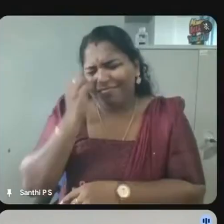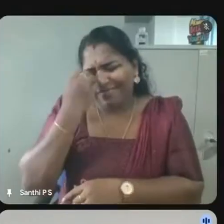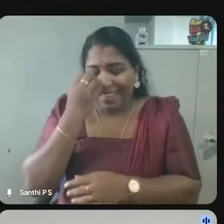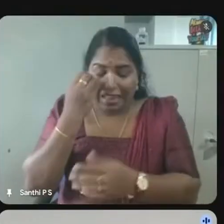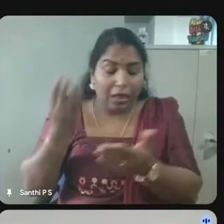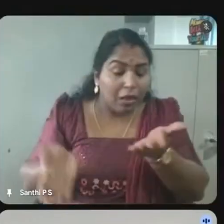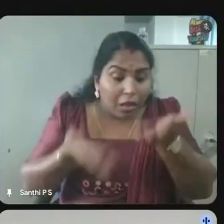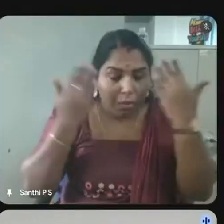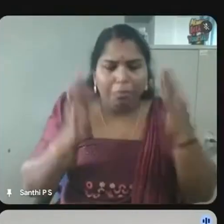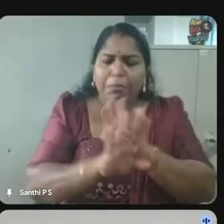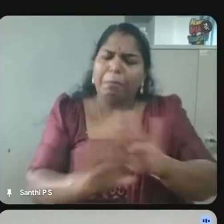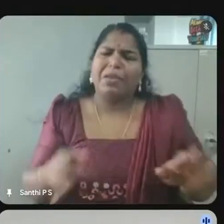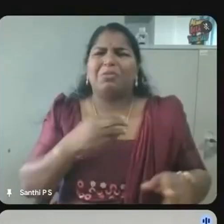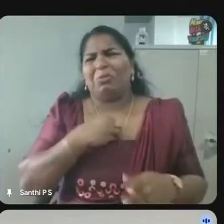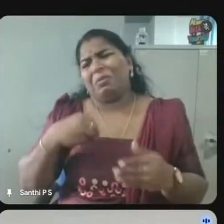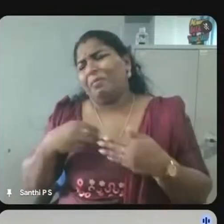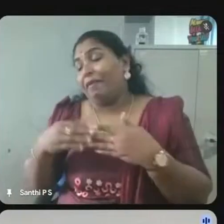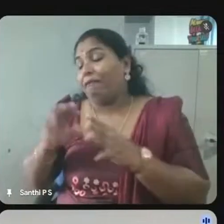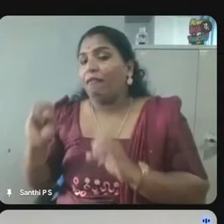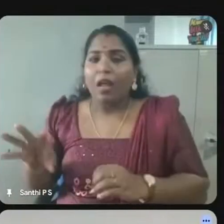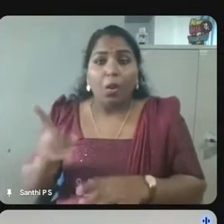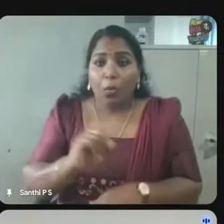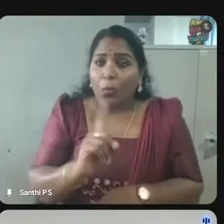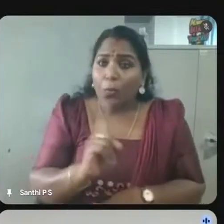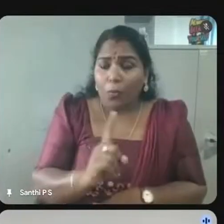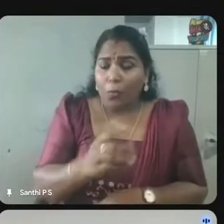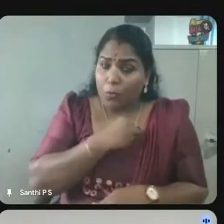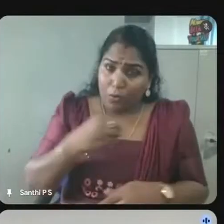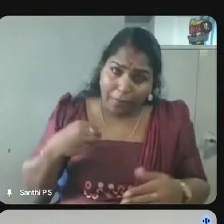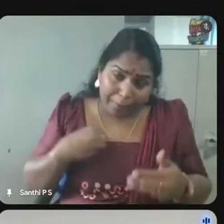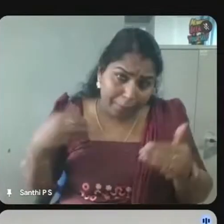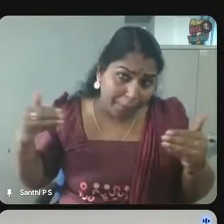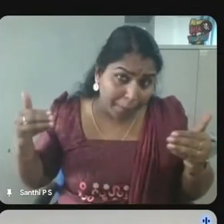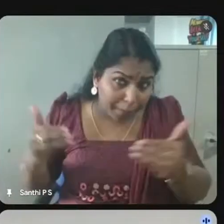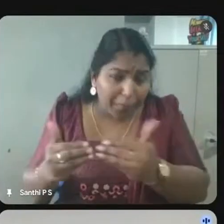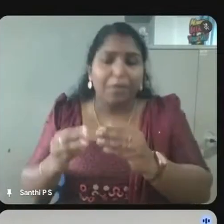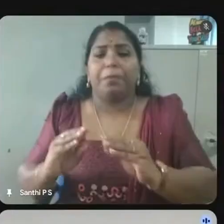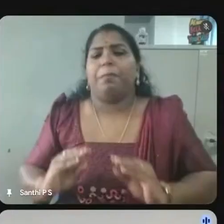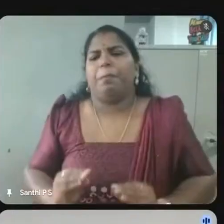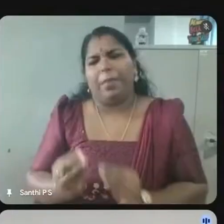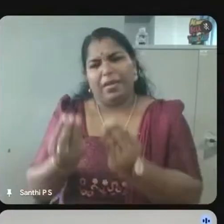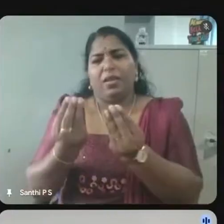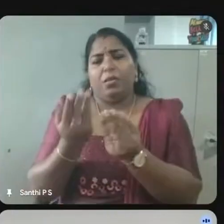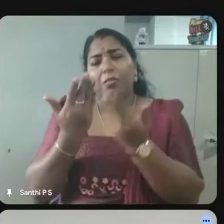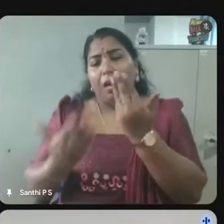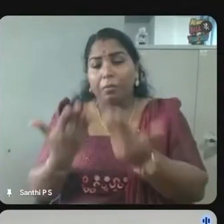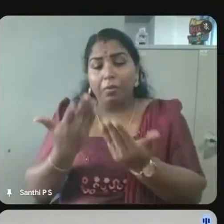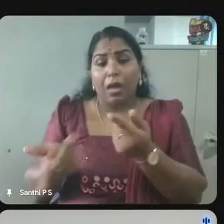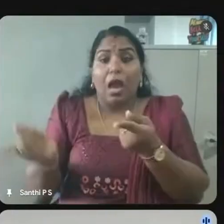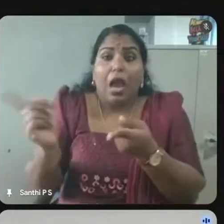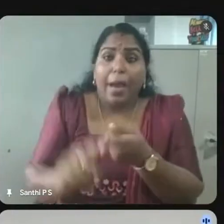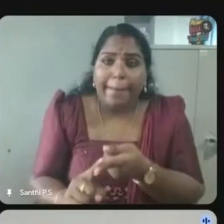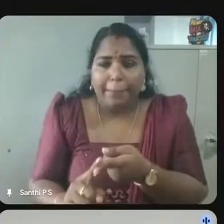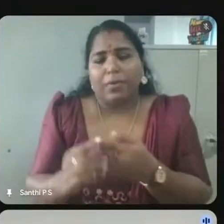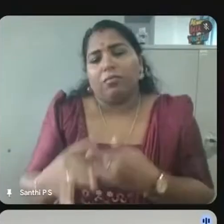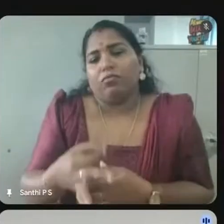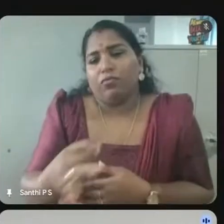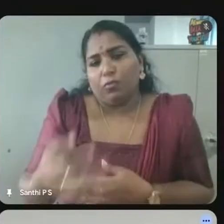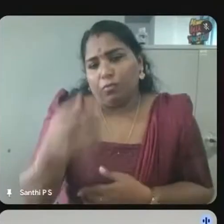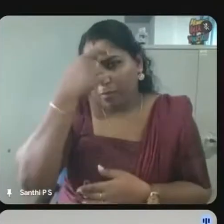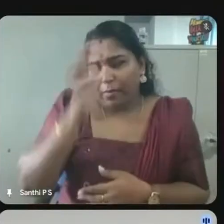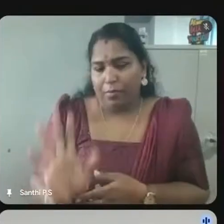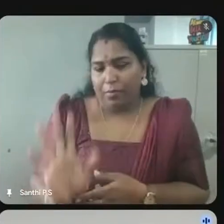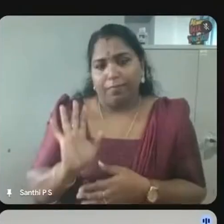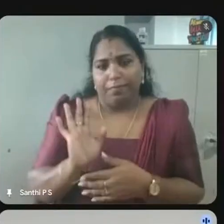കാണുക. അതെന്താണ്, അതിന് വേണ്ടതായിട്ടുള്ള ചികിത്സ എടുത്താൽ നമുക്ക് ഭാവിയിലേക്കുള്ള വലിയ കാഴ്ചക്കുറവ് നമുക്ക് ഒഴിവാക്കാൻ പറ്റും. അതുപോലെയാണ് കണ്ണിനകത്ത്